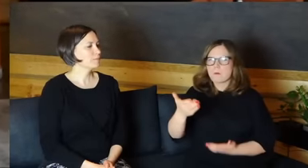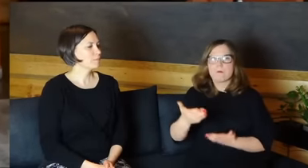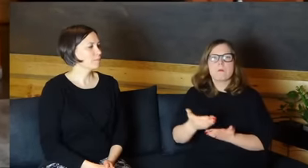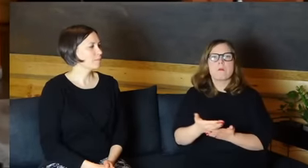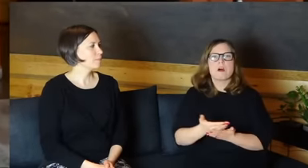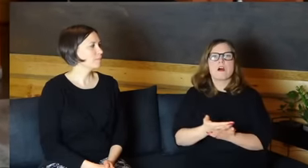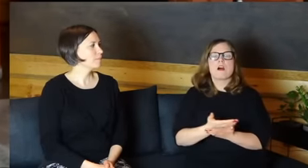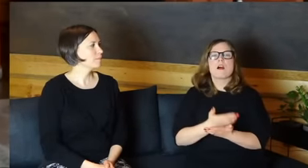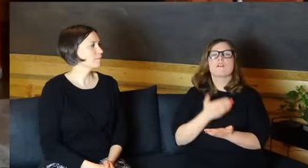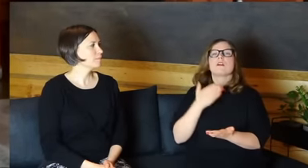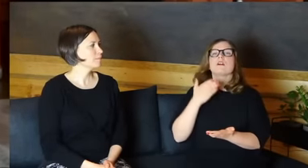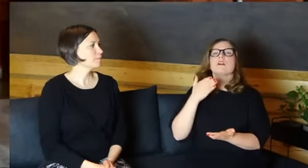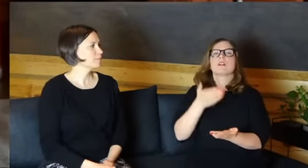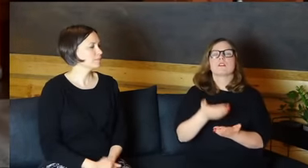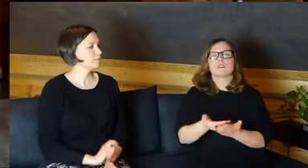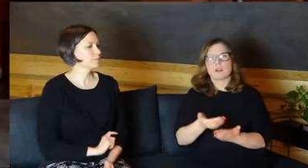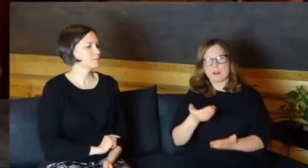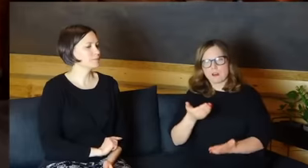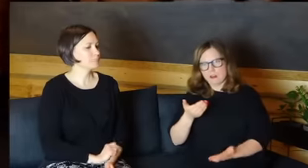Murjaanein maalta.